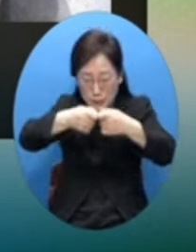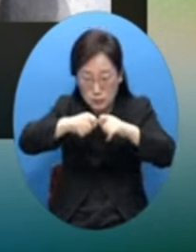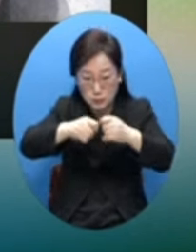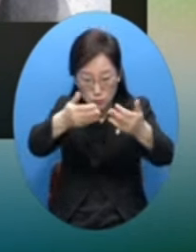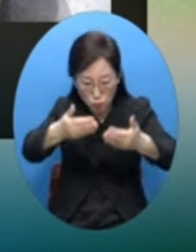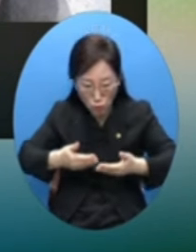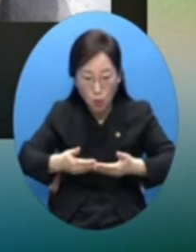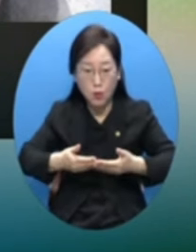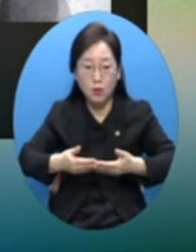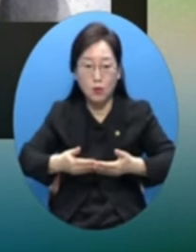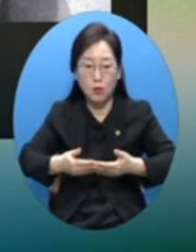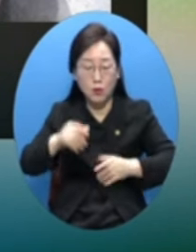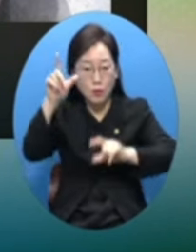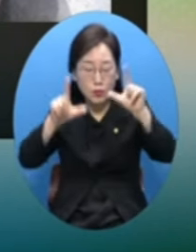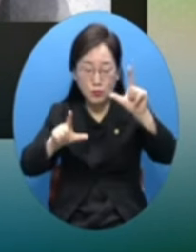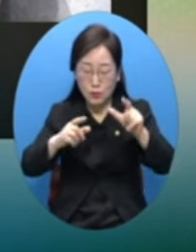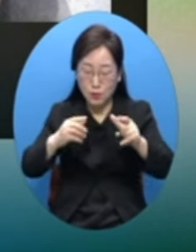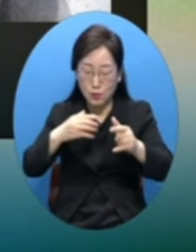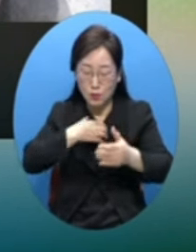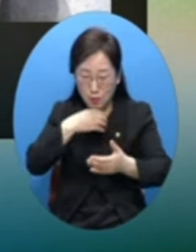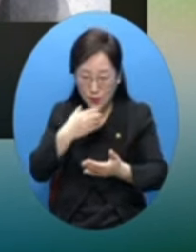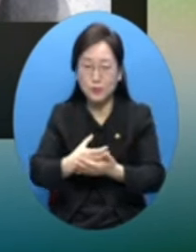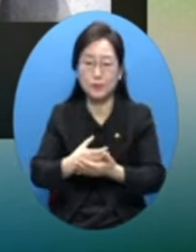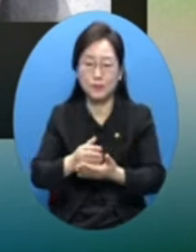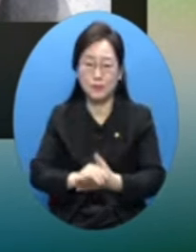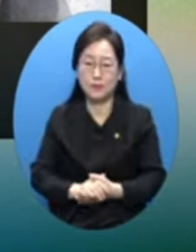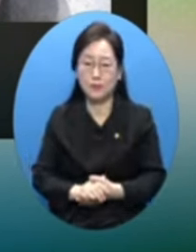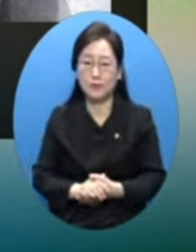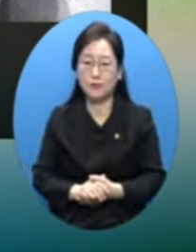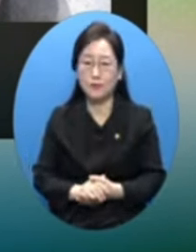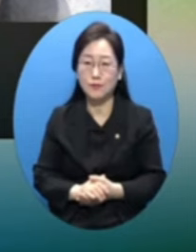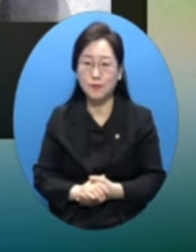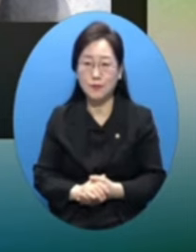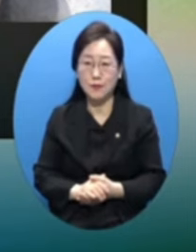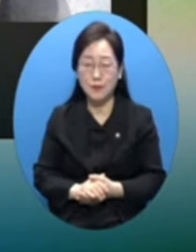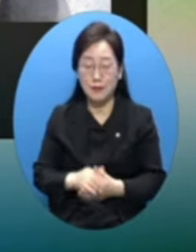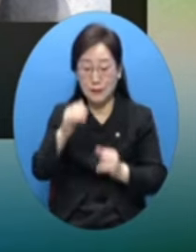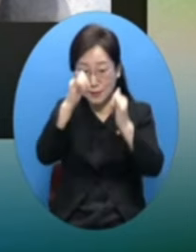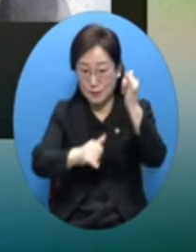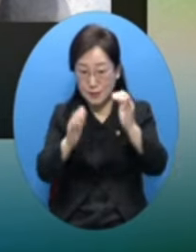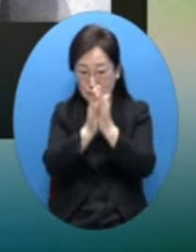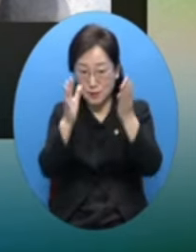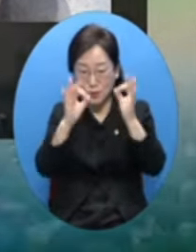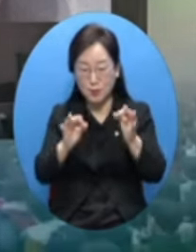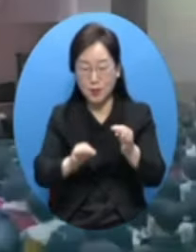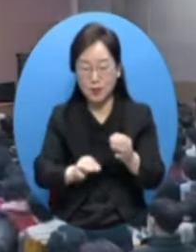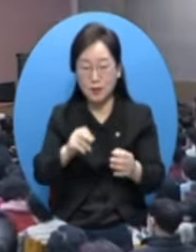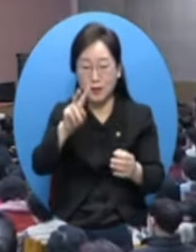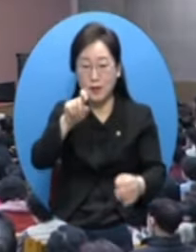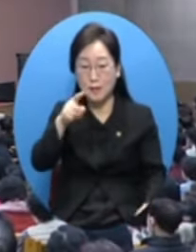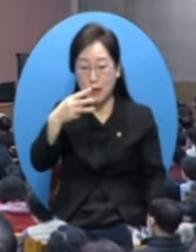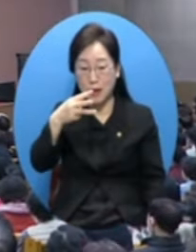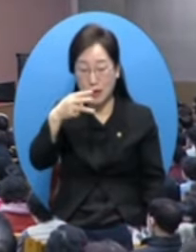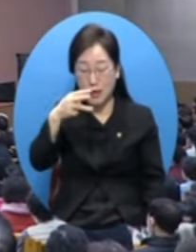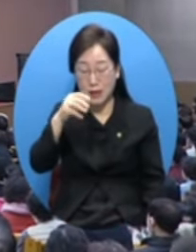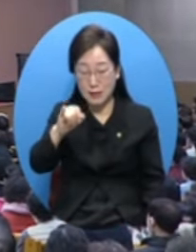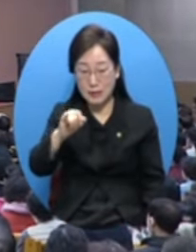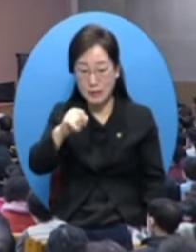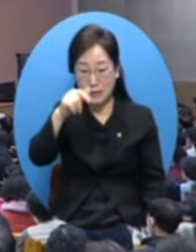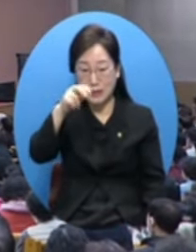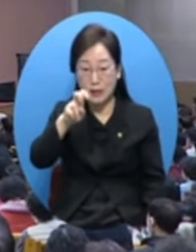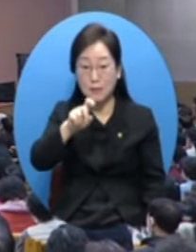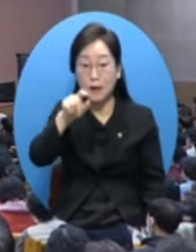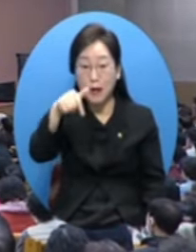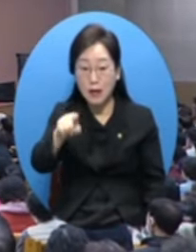모습에 감동을 받았습니다. 기록을 보면 마가렛과 마리아는 70세가